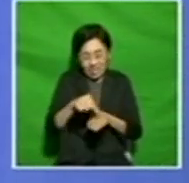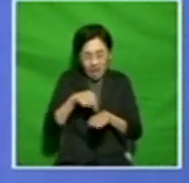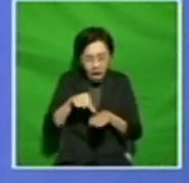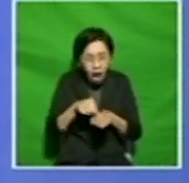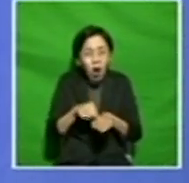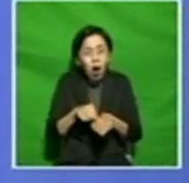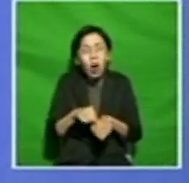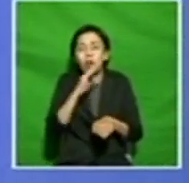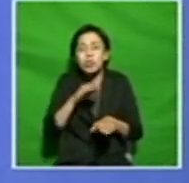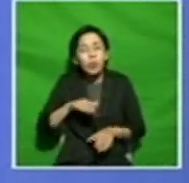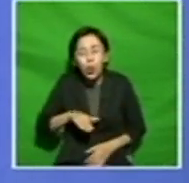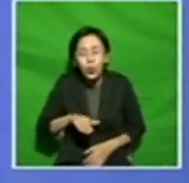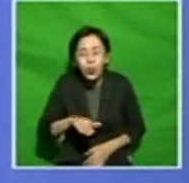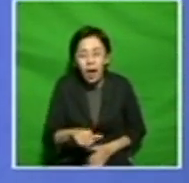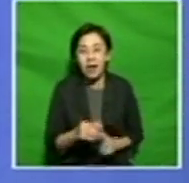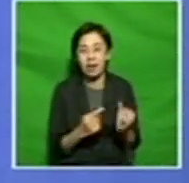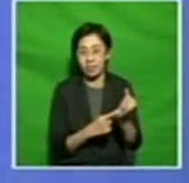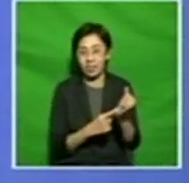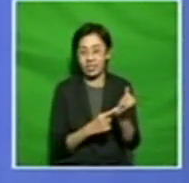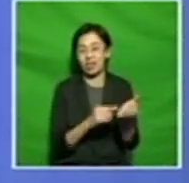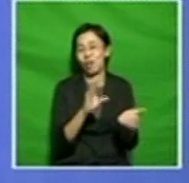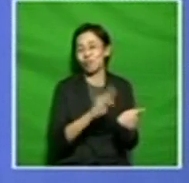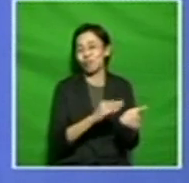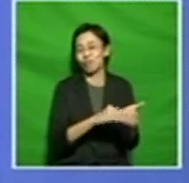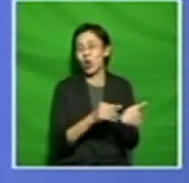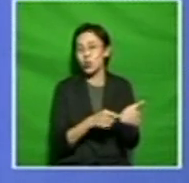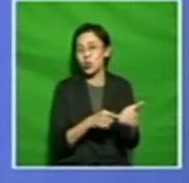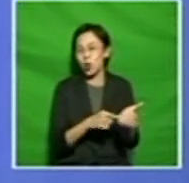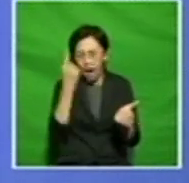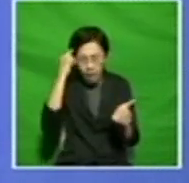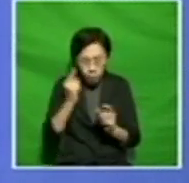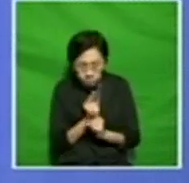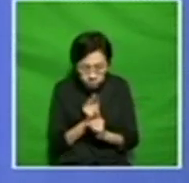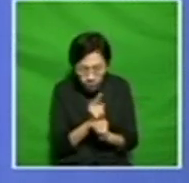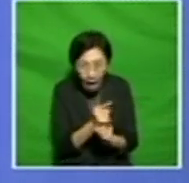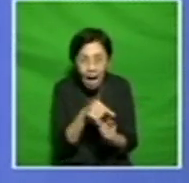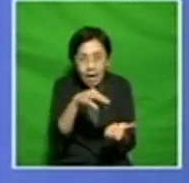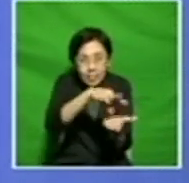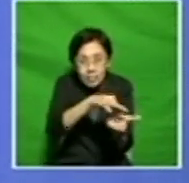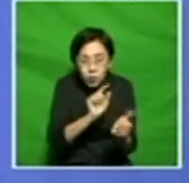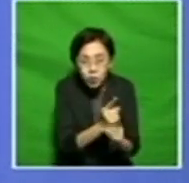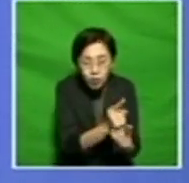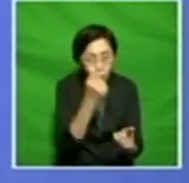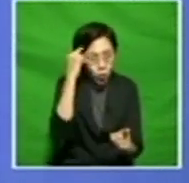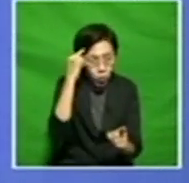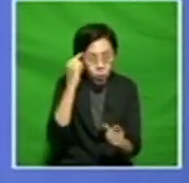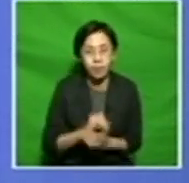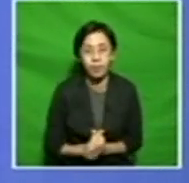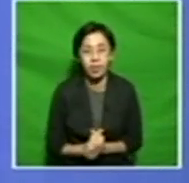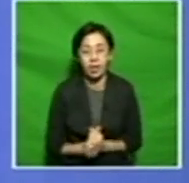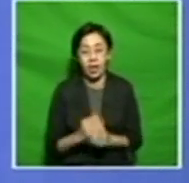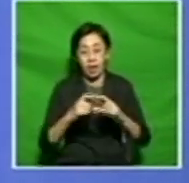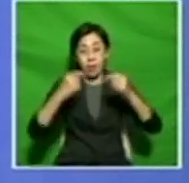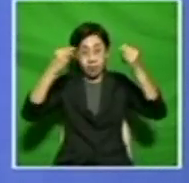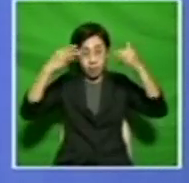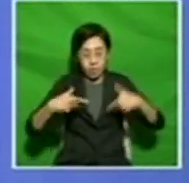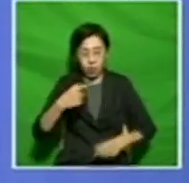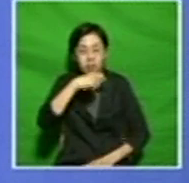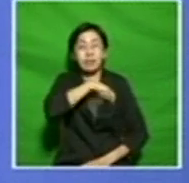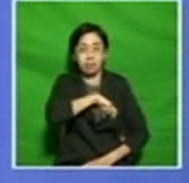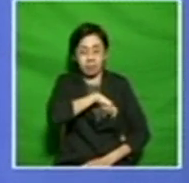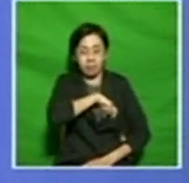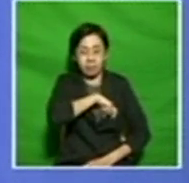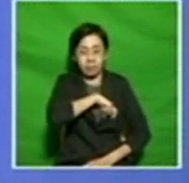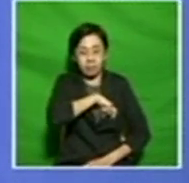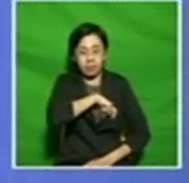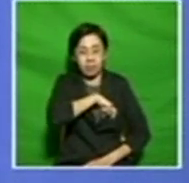ท่านเดินทางท่านก็ต้องเอาโทรศัพท์มือถือเตรียมไปด้วยที่สำคัญท่านต้องเตรียมบัตรประจำตัวประชาชนของท่านและ